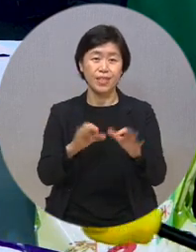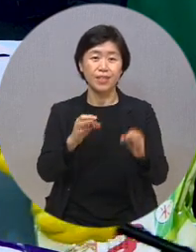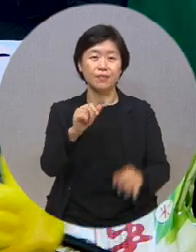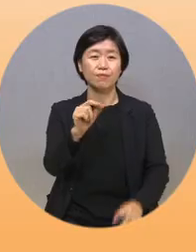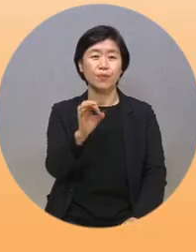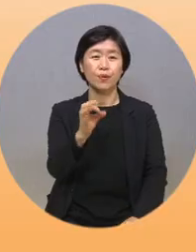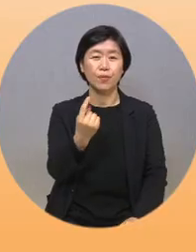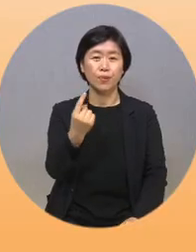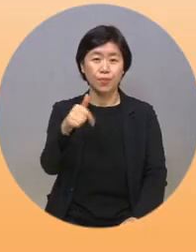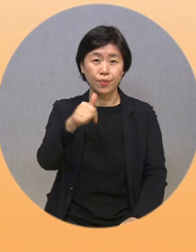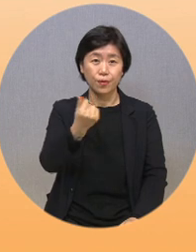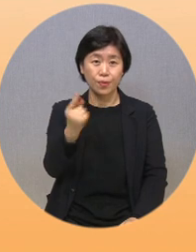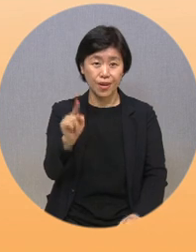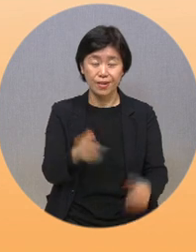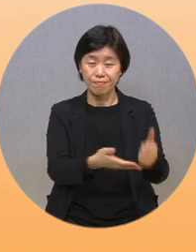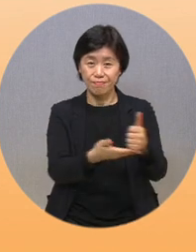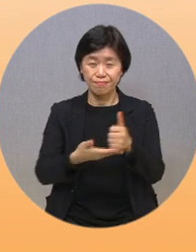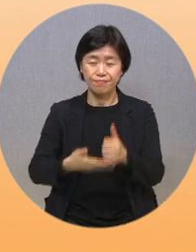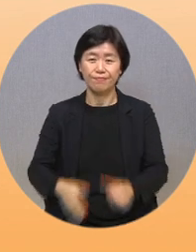옥화언니.